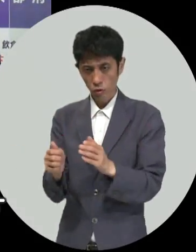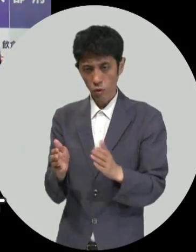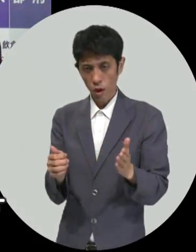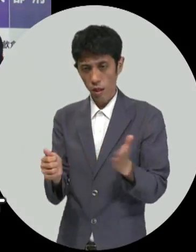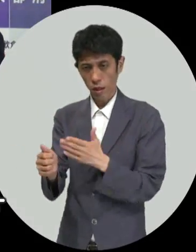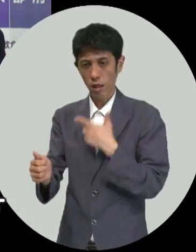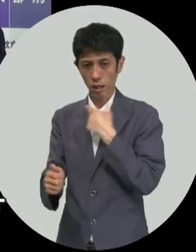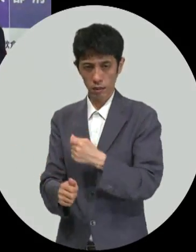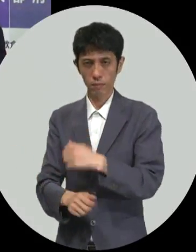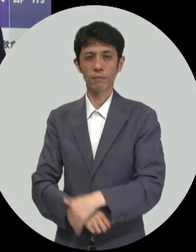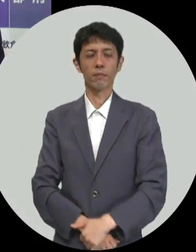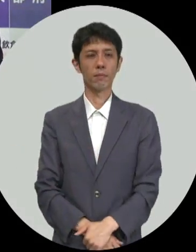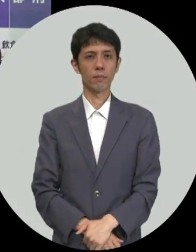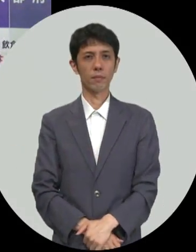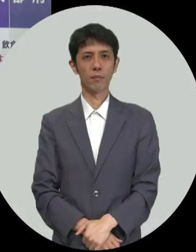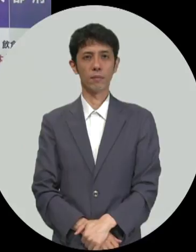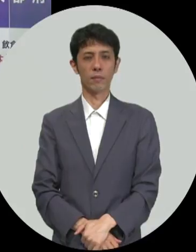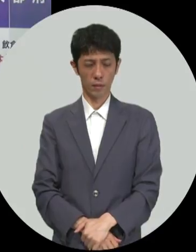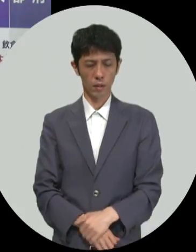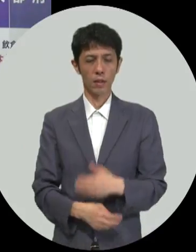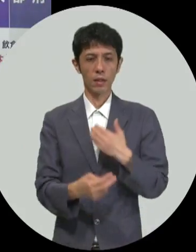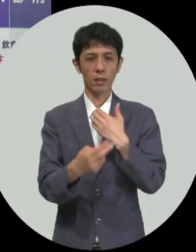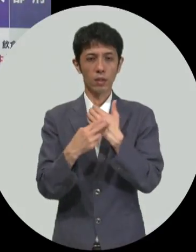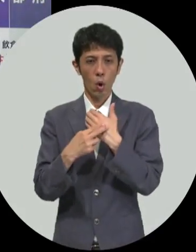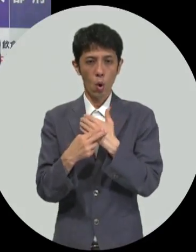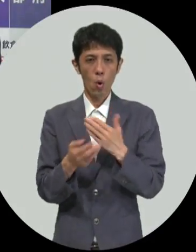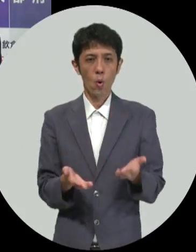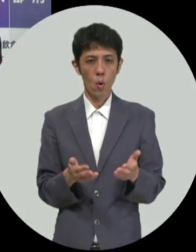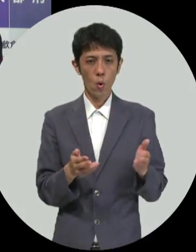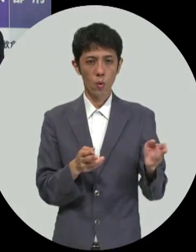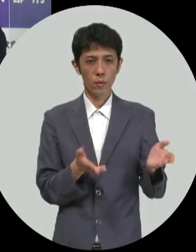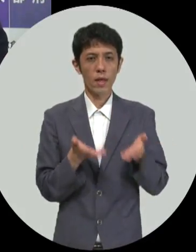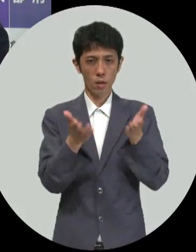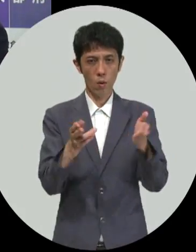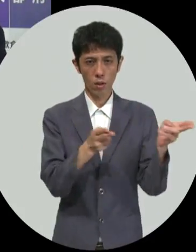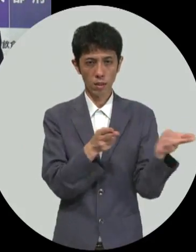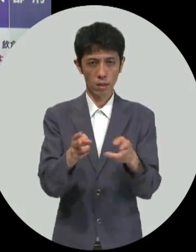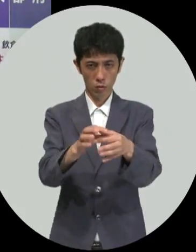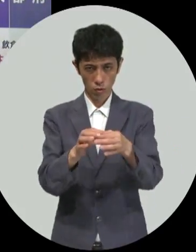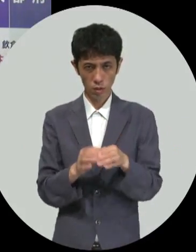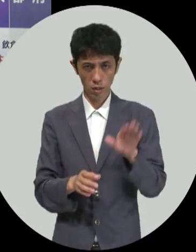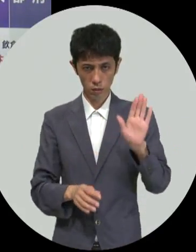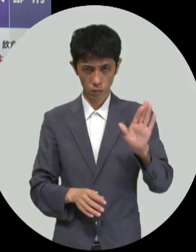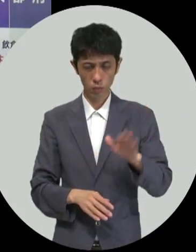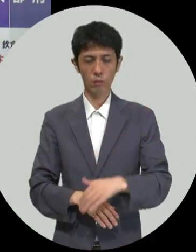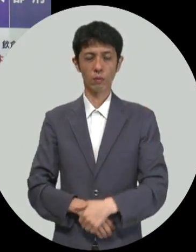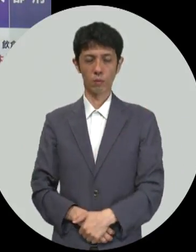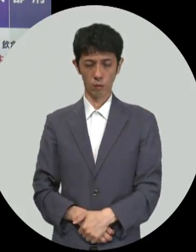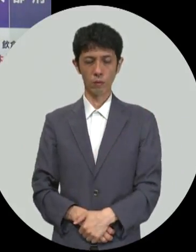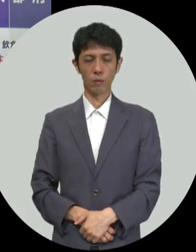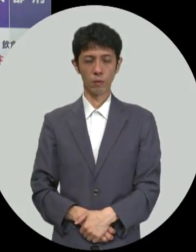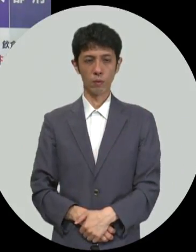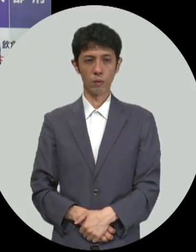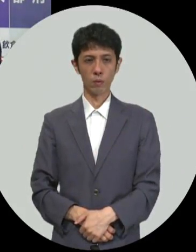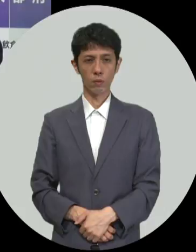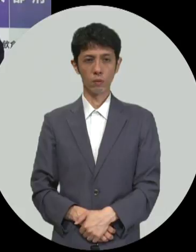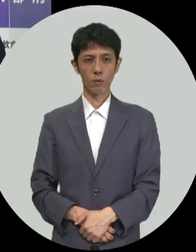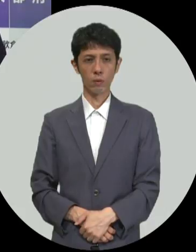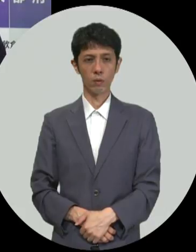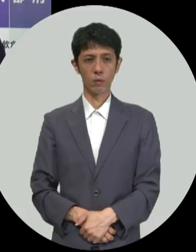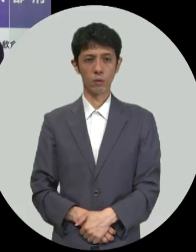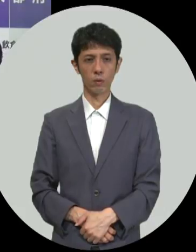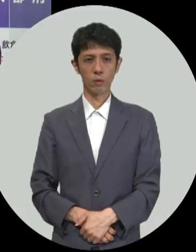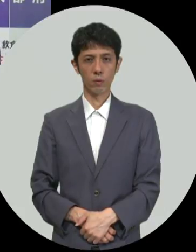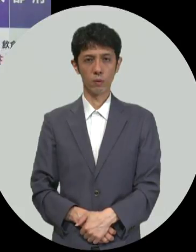。それから医療提供体制の拡充につきましてご説明を申し上げます。これは常に使っていますフローズ、若